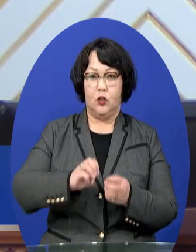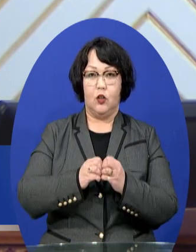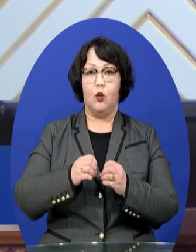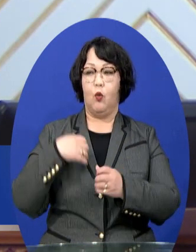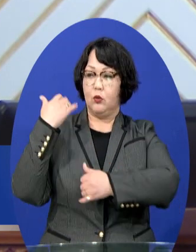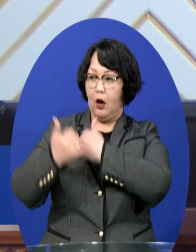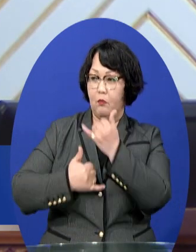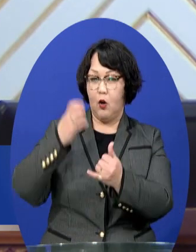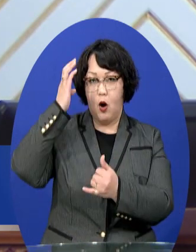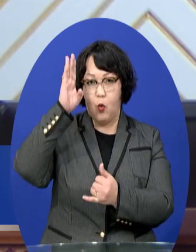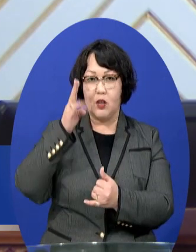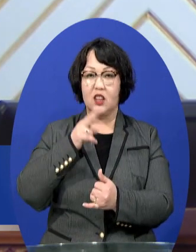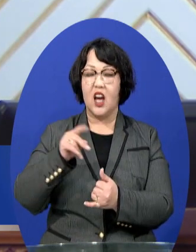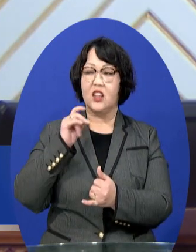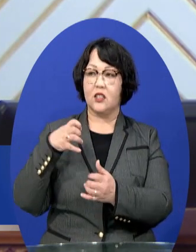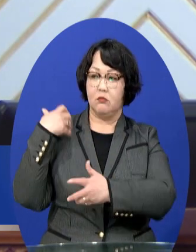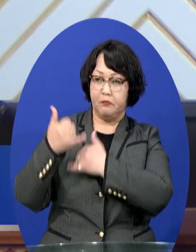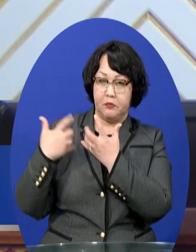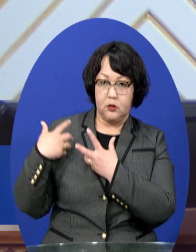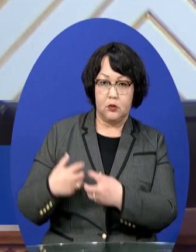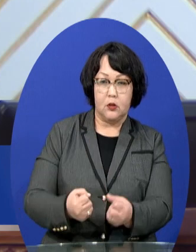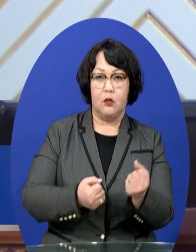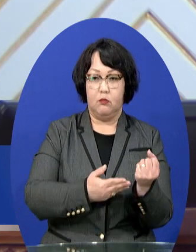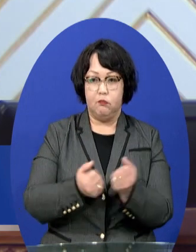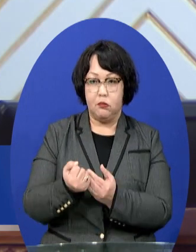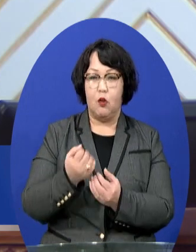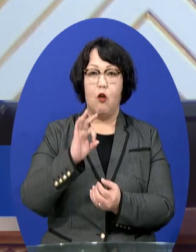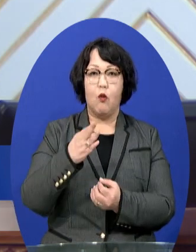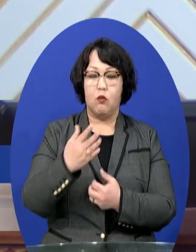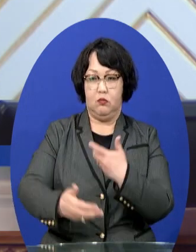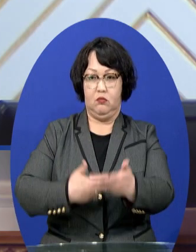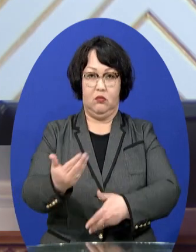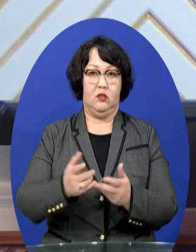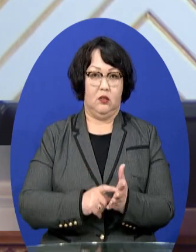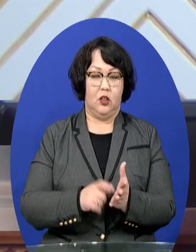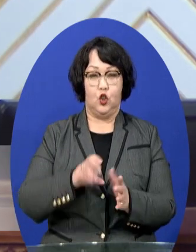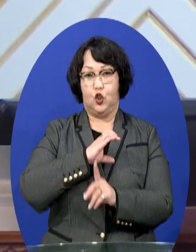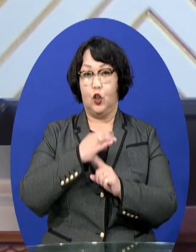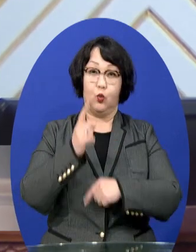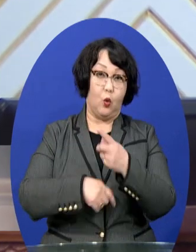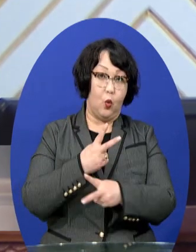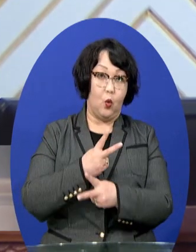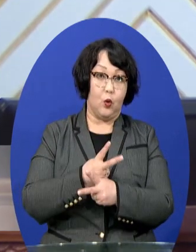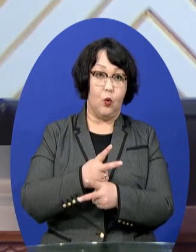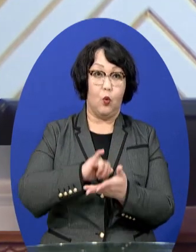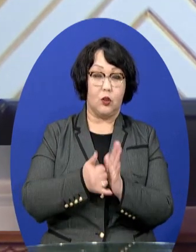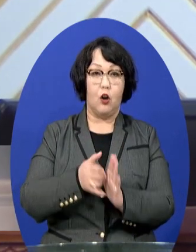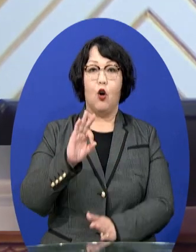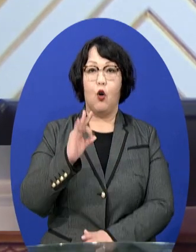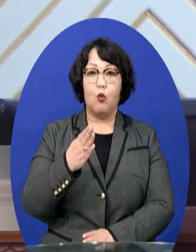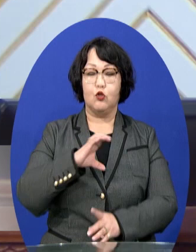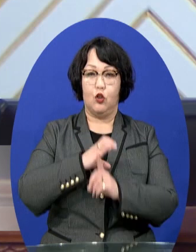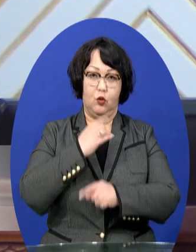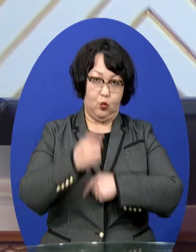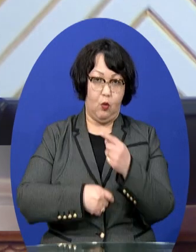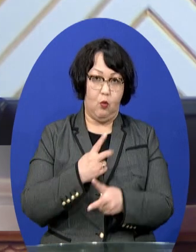хадгалдаг, дээдлдэг өвлүүлж үлдээдэг байх хэвээр. Тийм учраас энэ соёлын тухай хууль бол нэг талаас өв соёлын тухай хууль юм. За